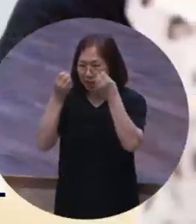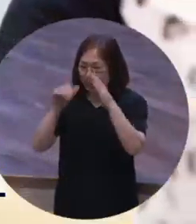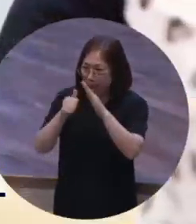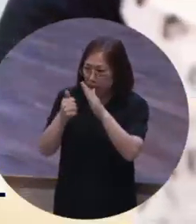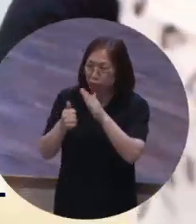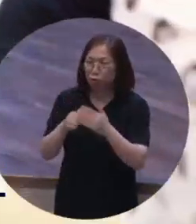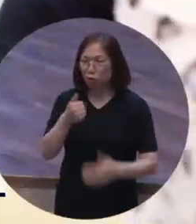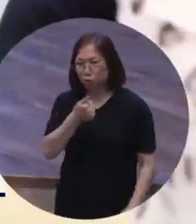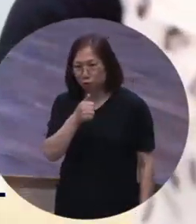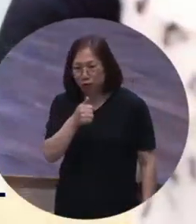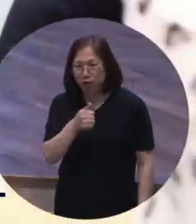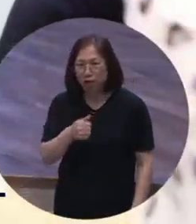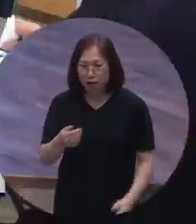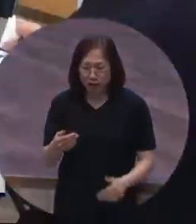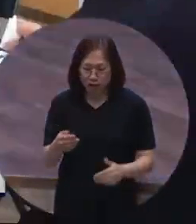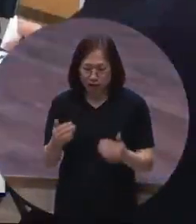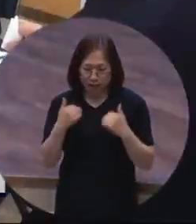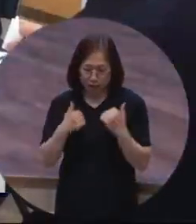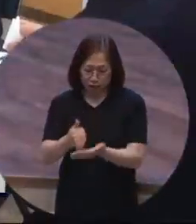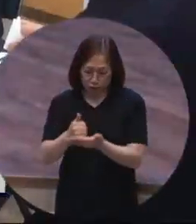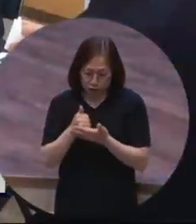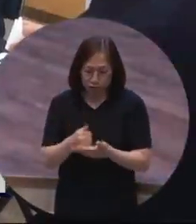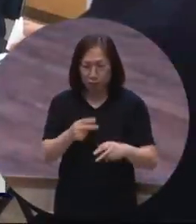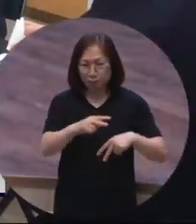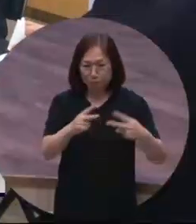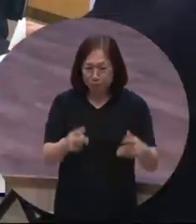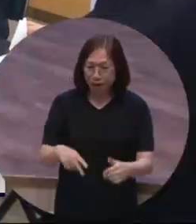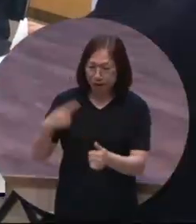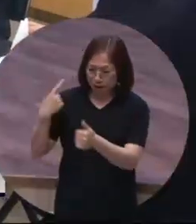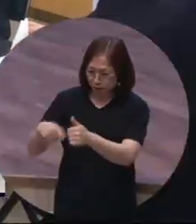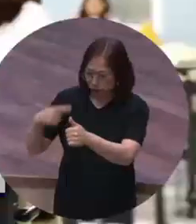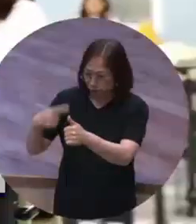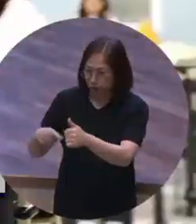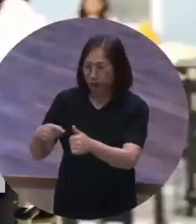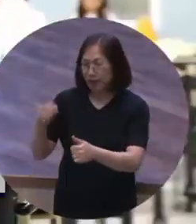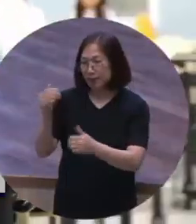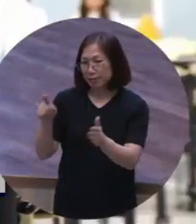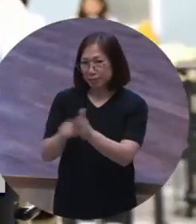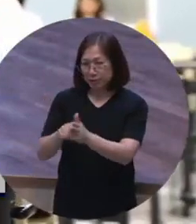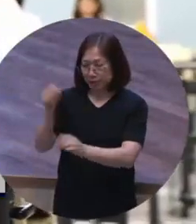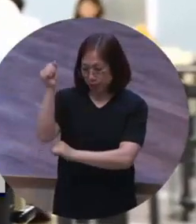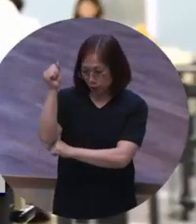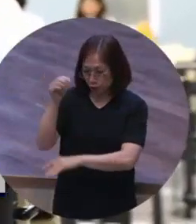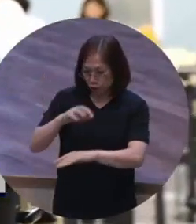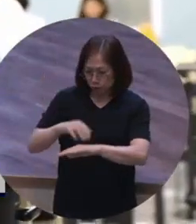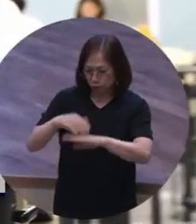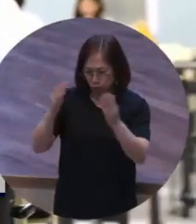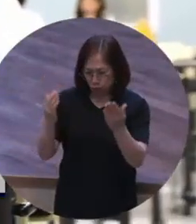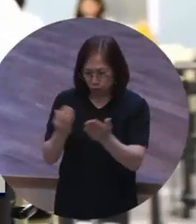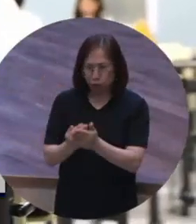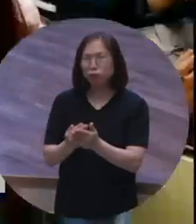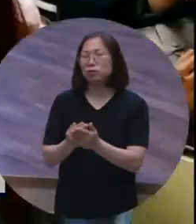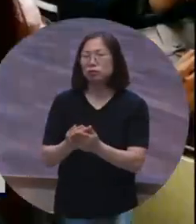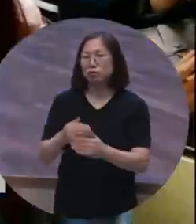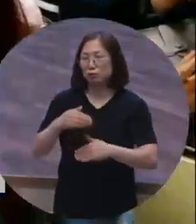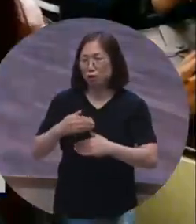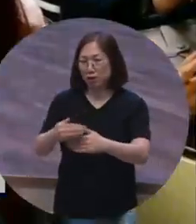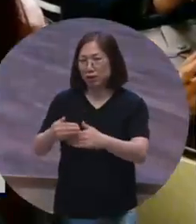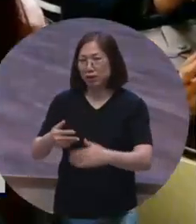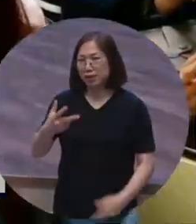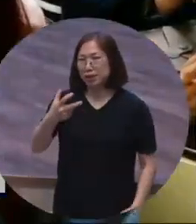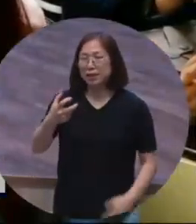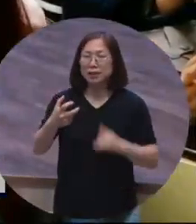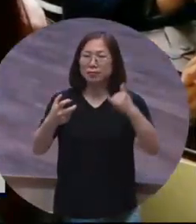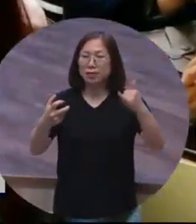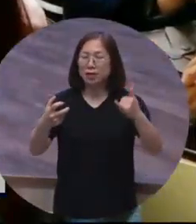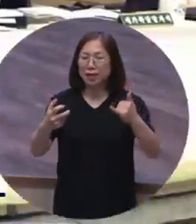영접반, 양육반, 목사님과의 면담, 신앙의 기초 훈련까지, 이 모든 시스템에 함께하는 70여 명의